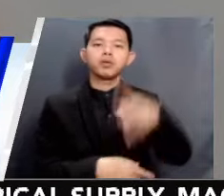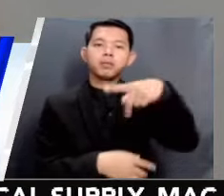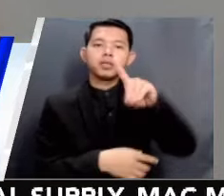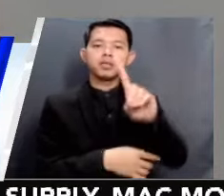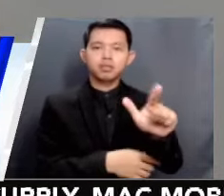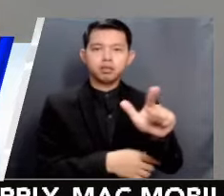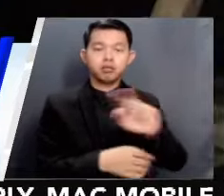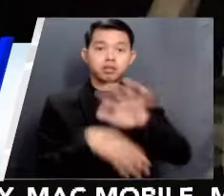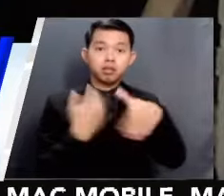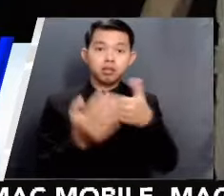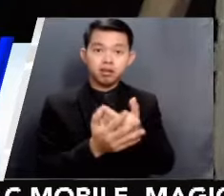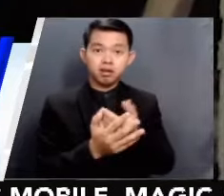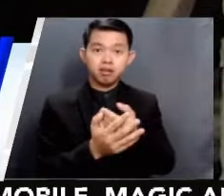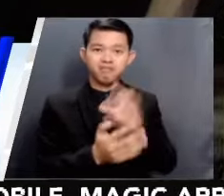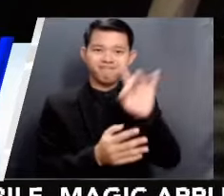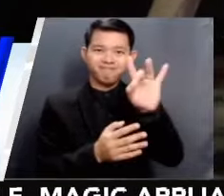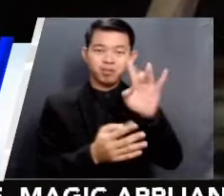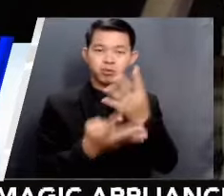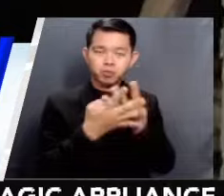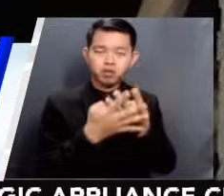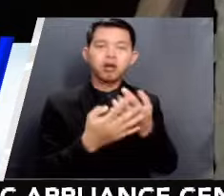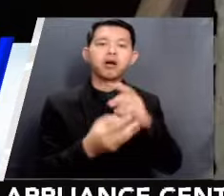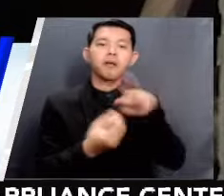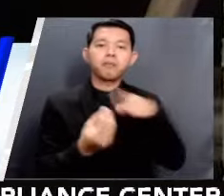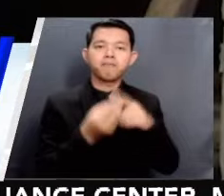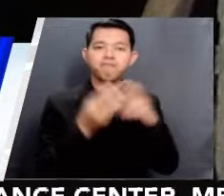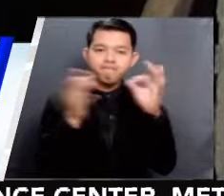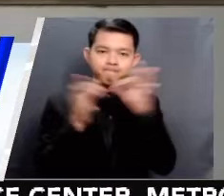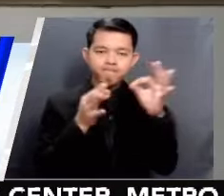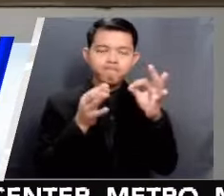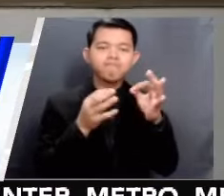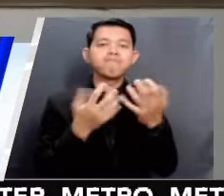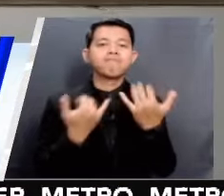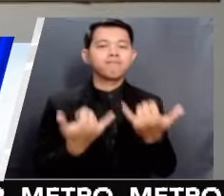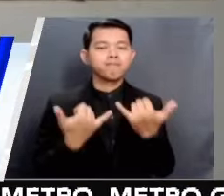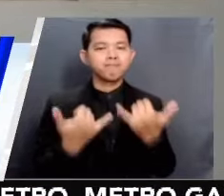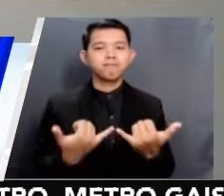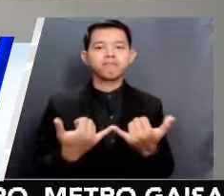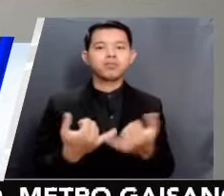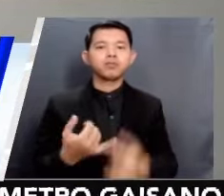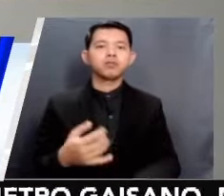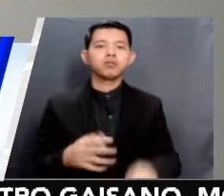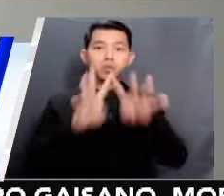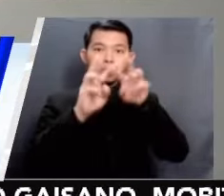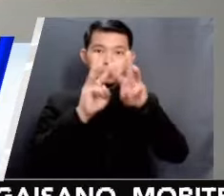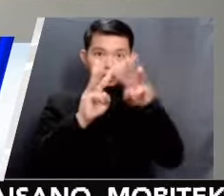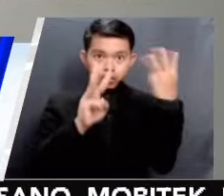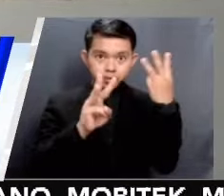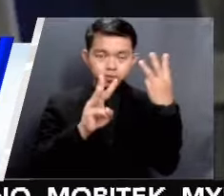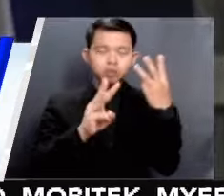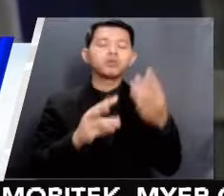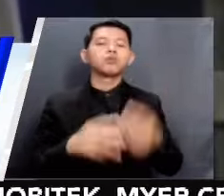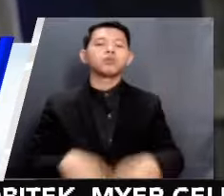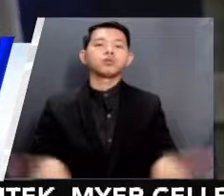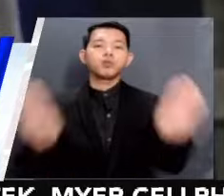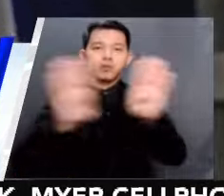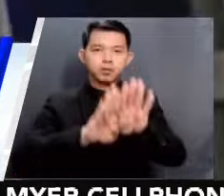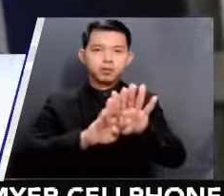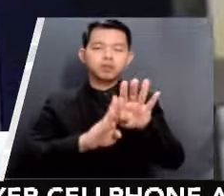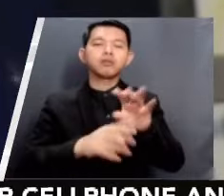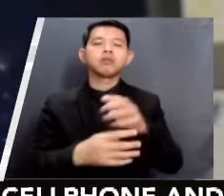droga. Sa ngayon, sinimento at tinakpan ang bahagi ng bintana ng custodial facility kung saan dumaan ang mga PDL.